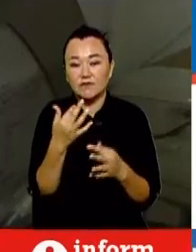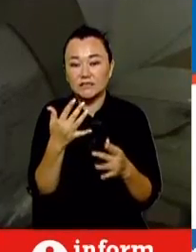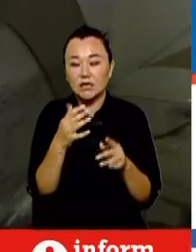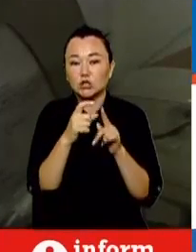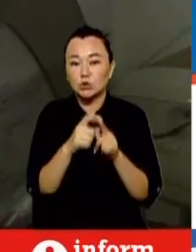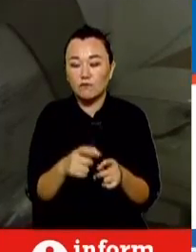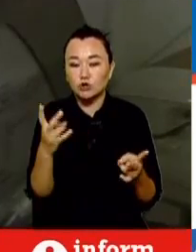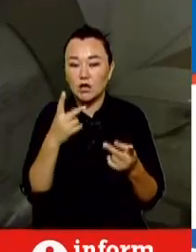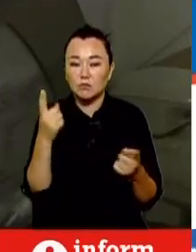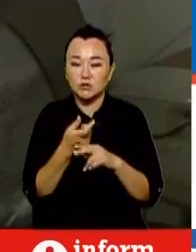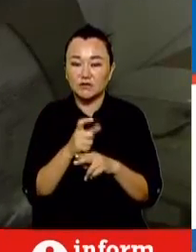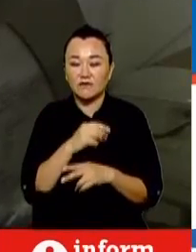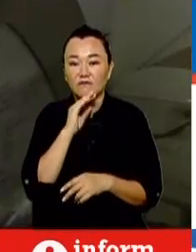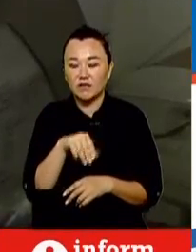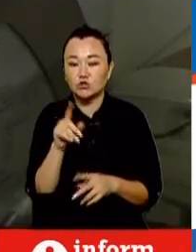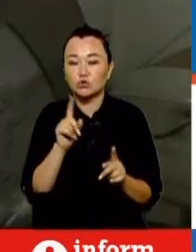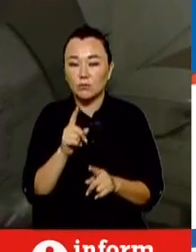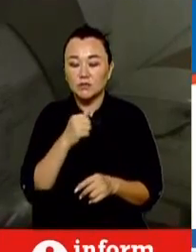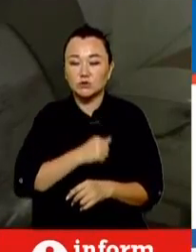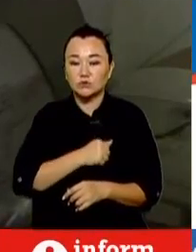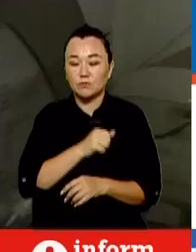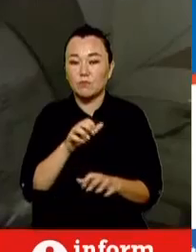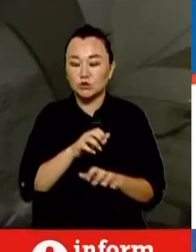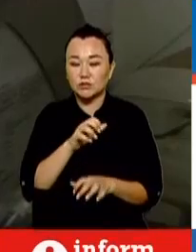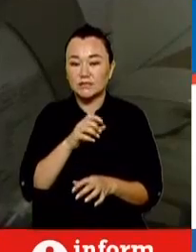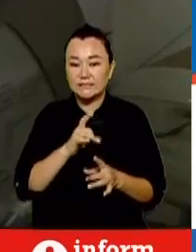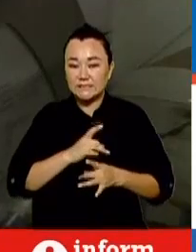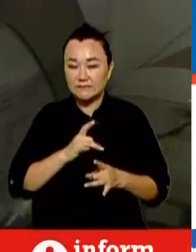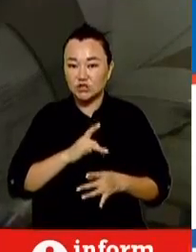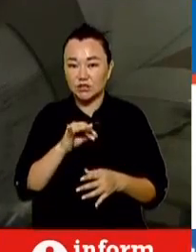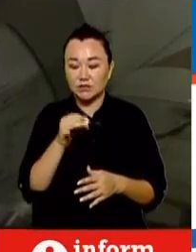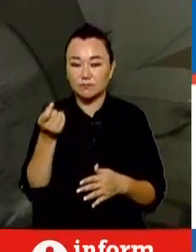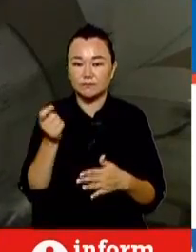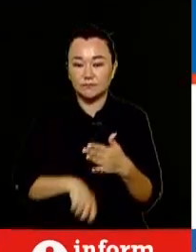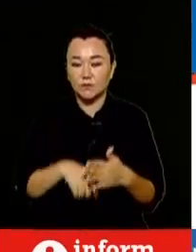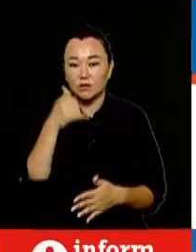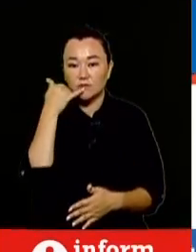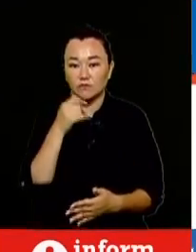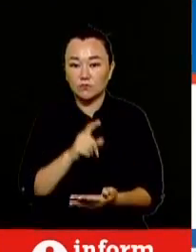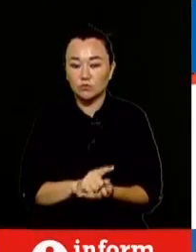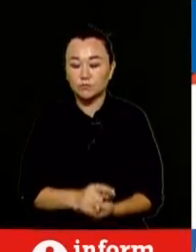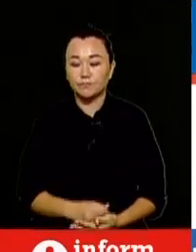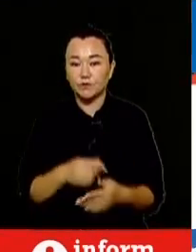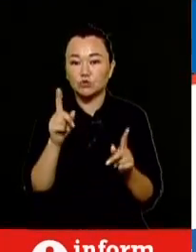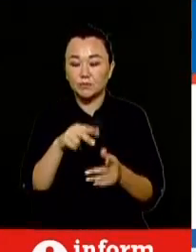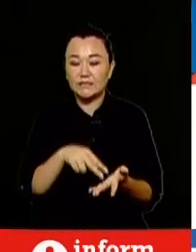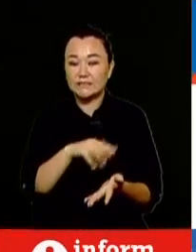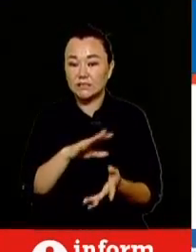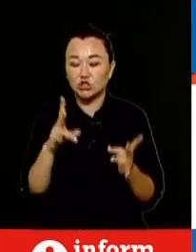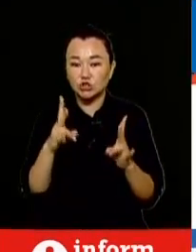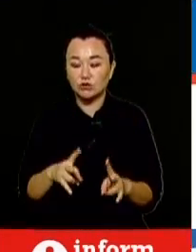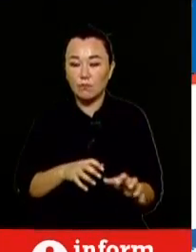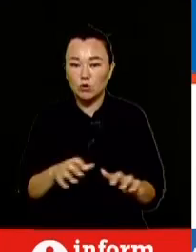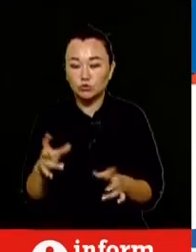слов. Обычно этого хватает, чтобы злоумышленник занервничал и бросил трубку. Чтобы не стать жертвой